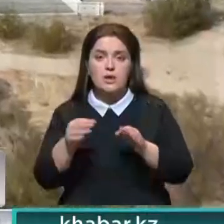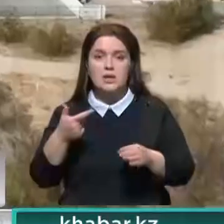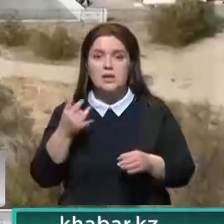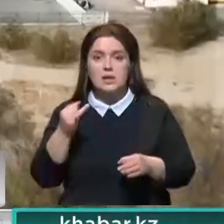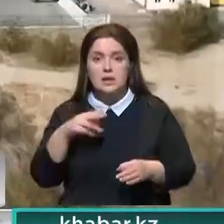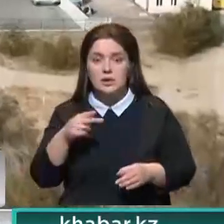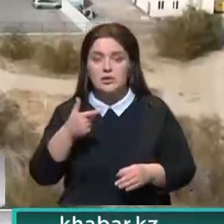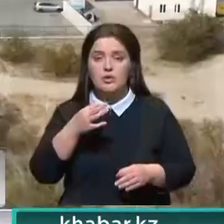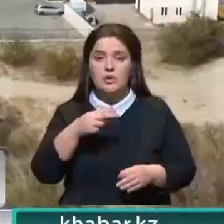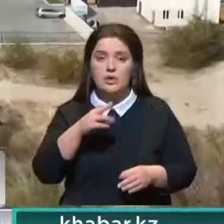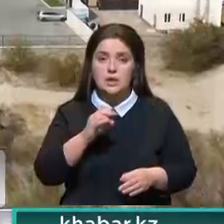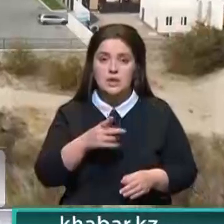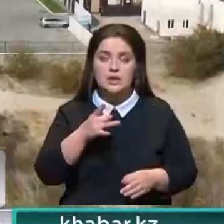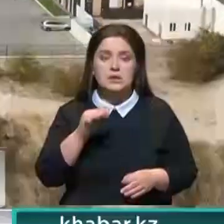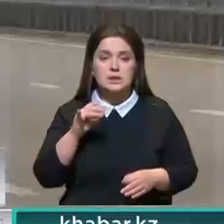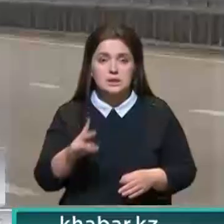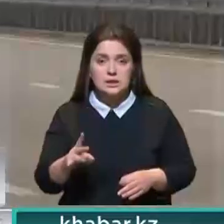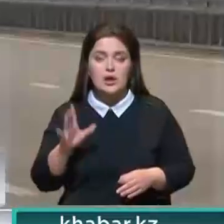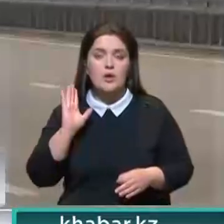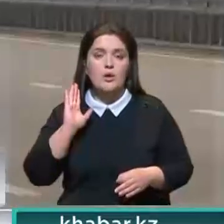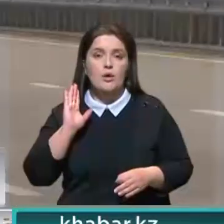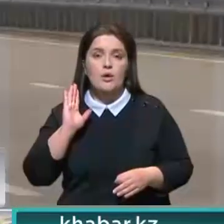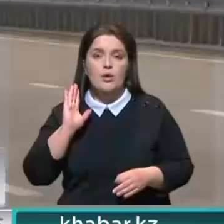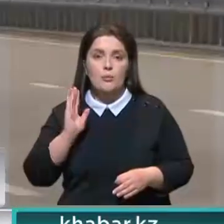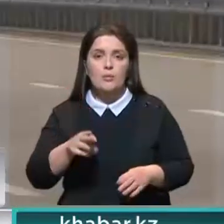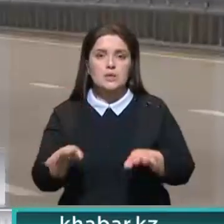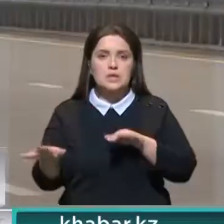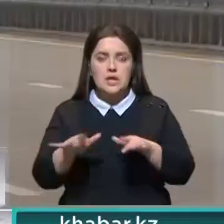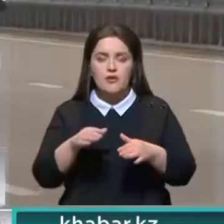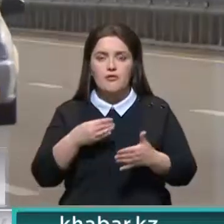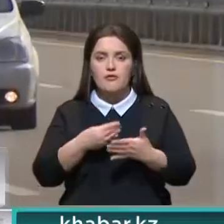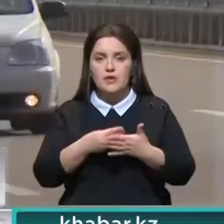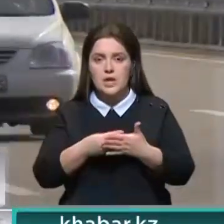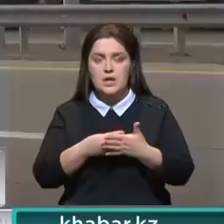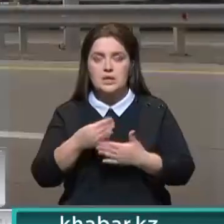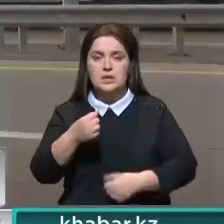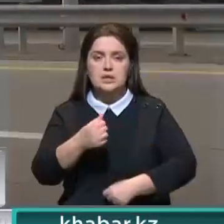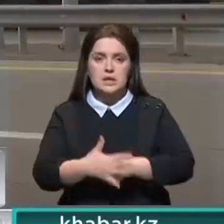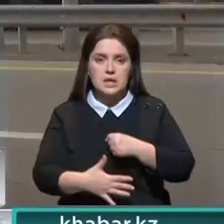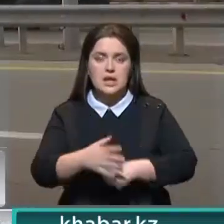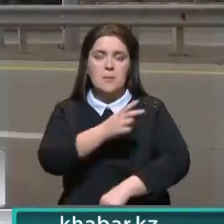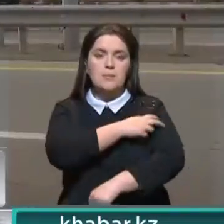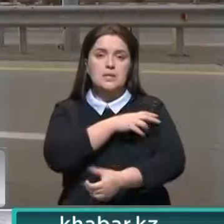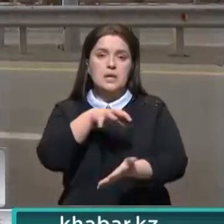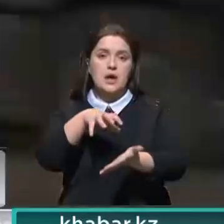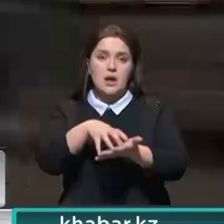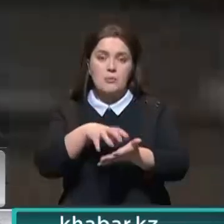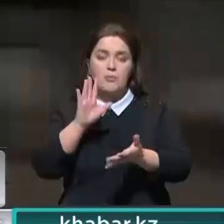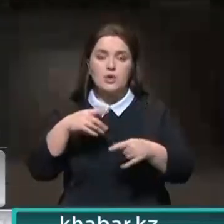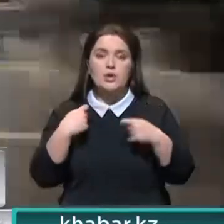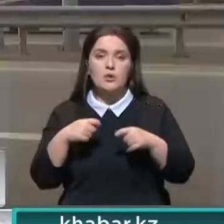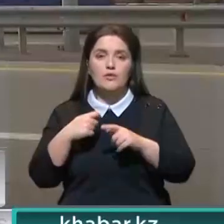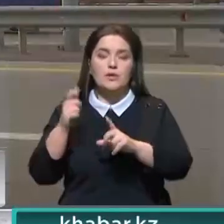Golden, Growing и Green Districts, которые будут представлять деловой и финансовый центр, образовательный и медицинский хаб, торгово-логистические